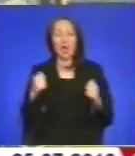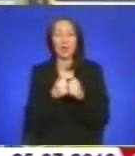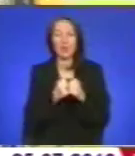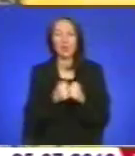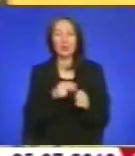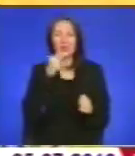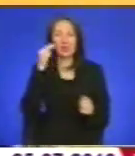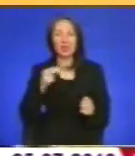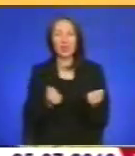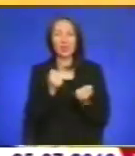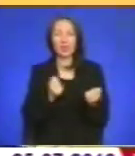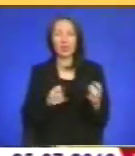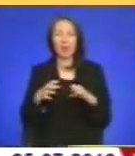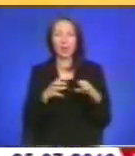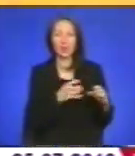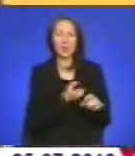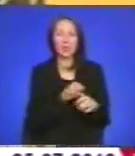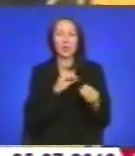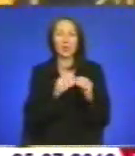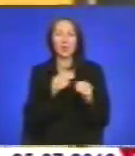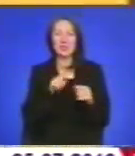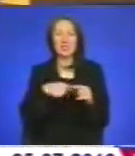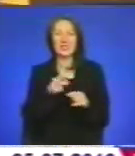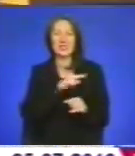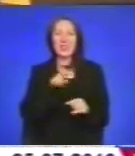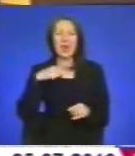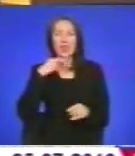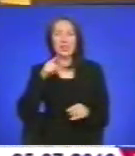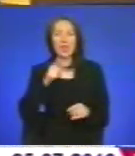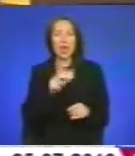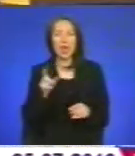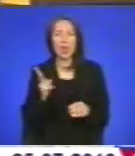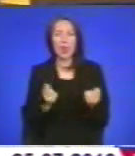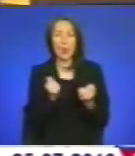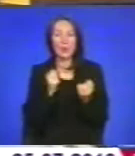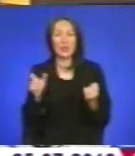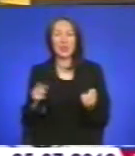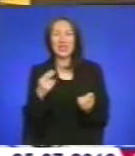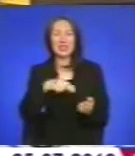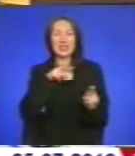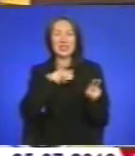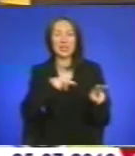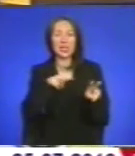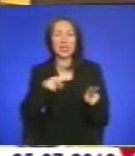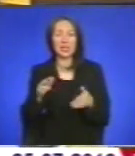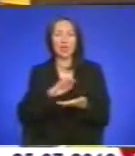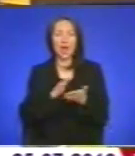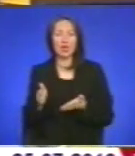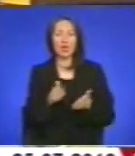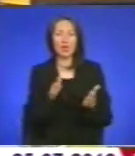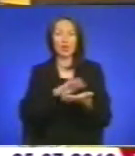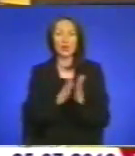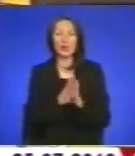Більшість проблем через неуважність тих, хто за кермом. Вони не стежать за дорожньою обстановкою, не слідкують